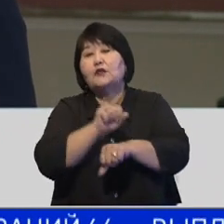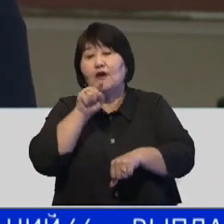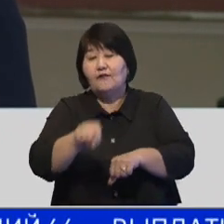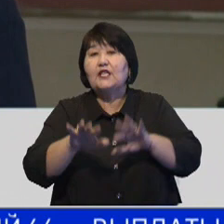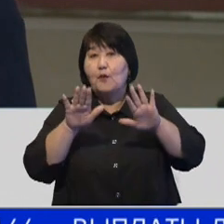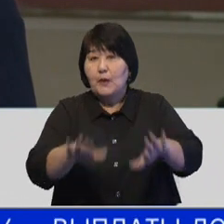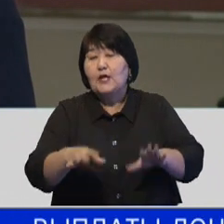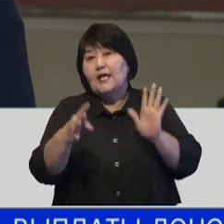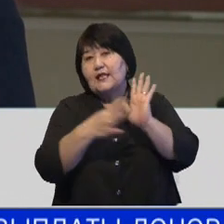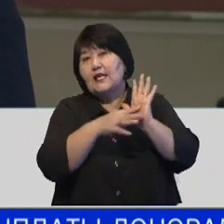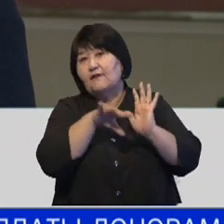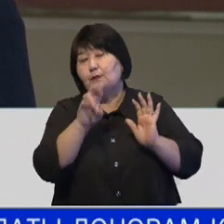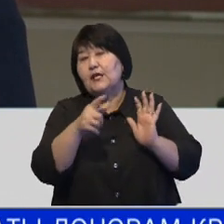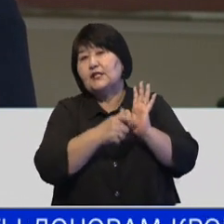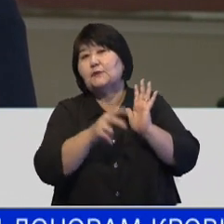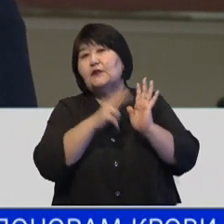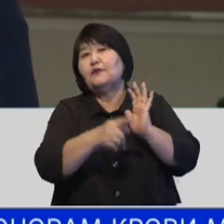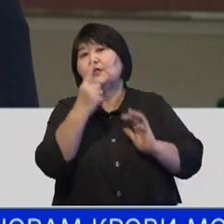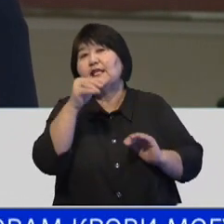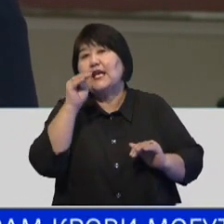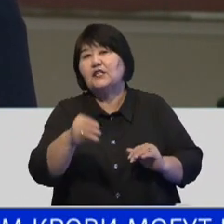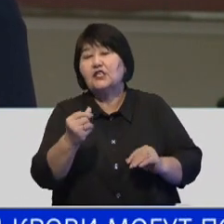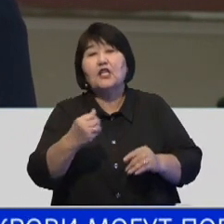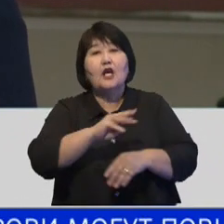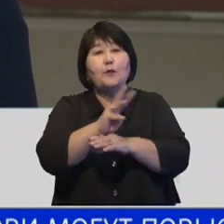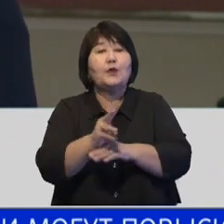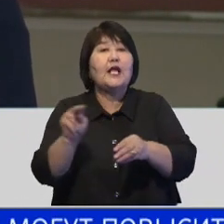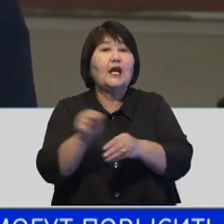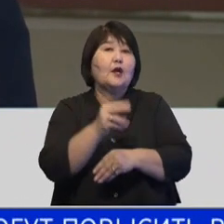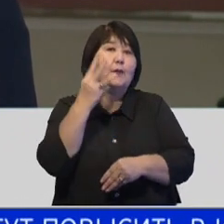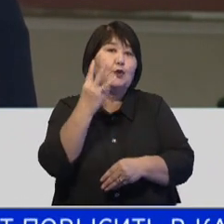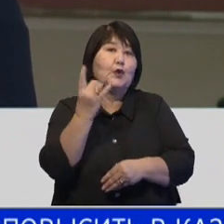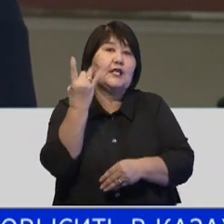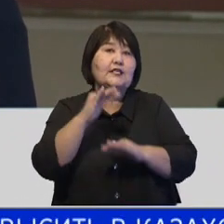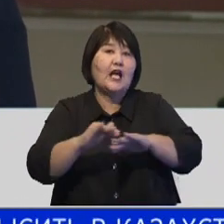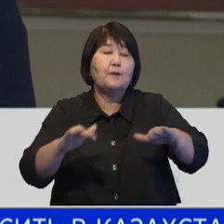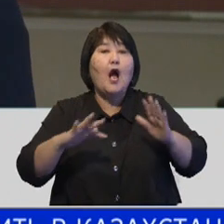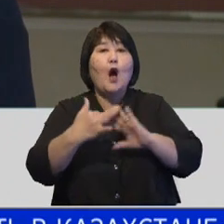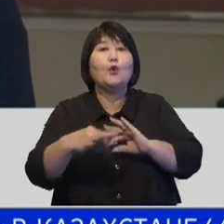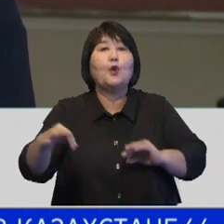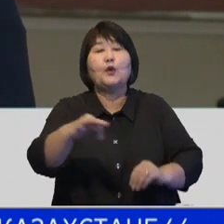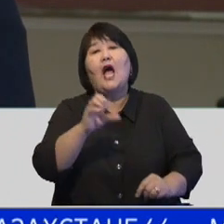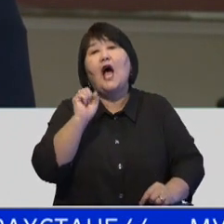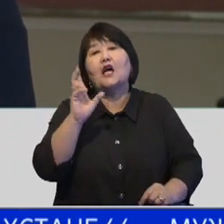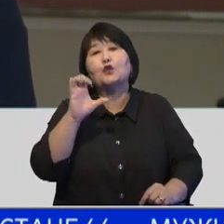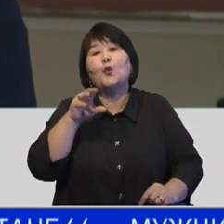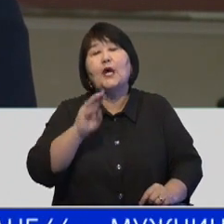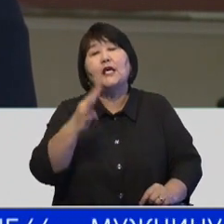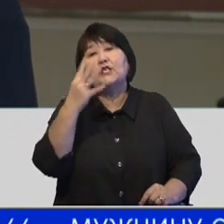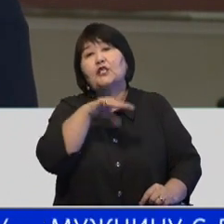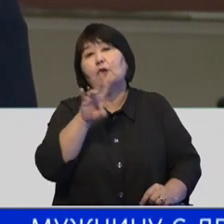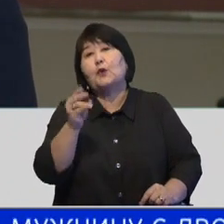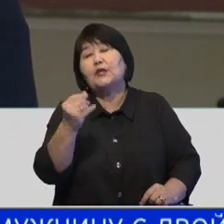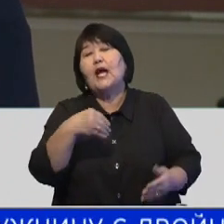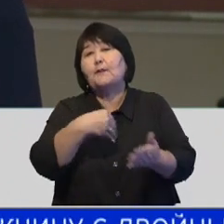посёлке 9781 000 тенге предусмотрено на ремонт трх детских площадок в Аум округе аксуат 4 млн